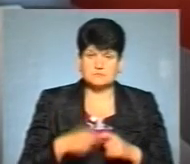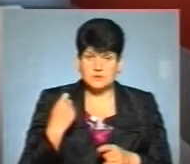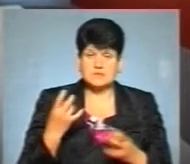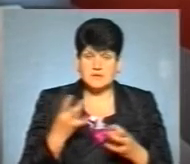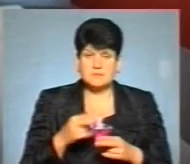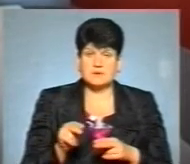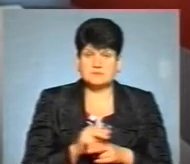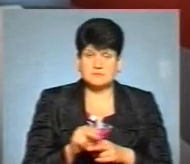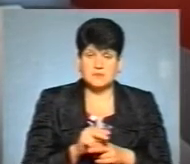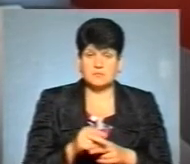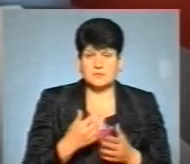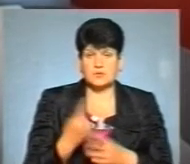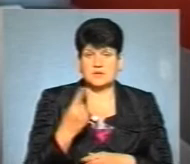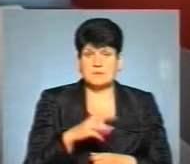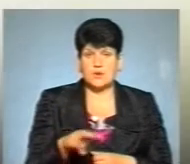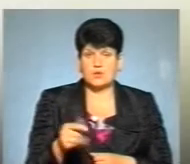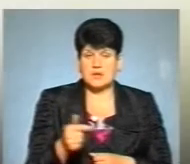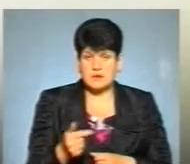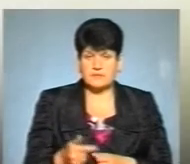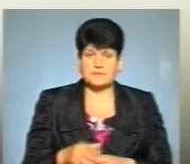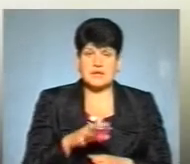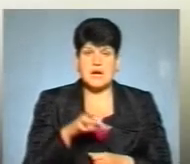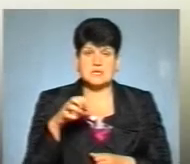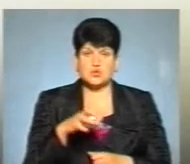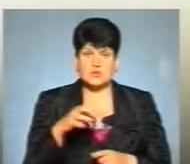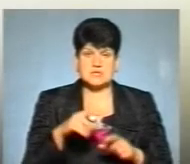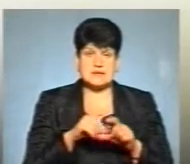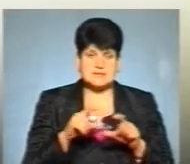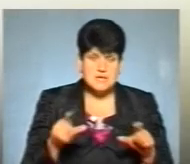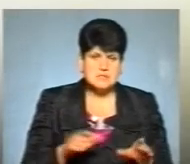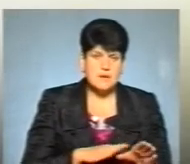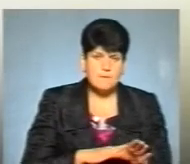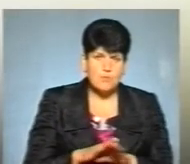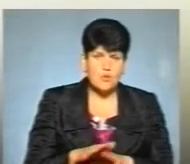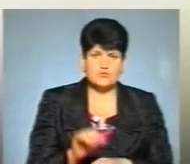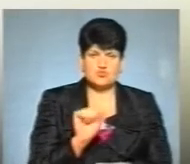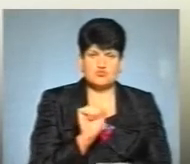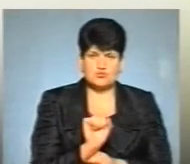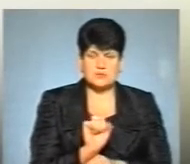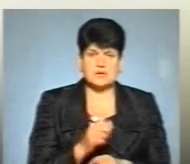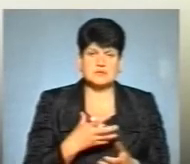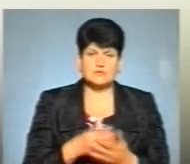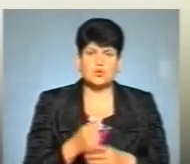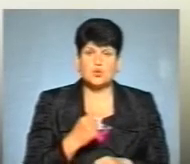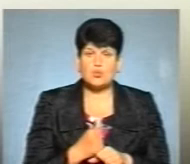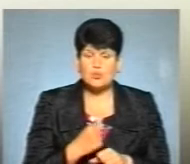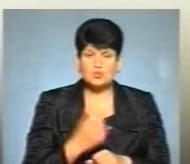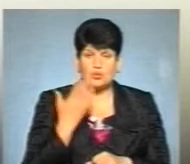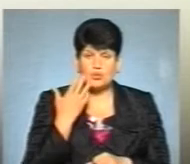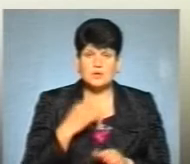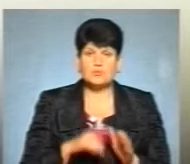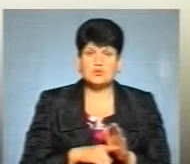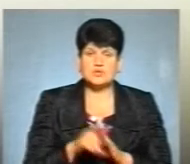відновлення, це біля мільйона гривень потрібно. Насосна станція повністю зупинила свою роботу, коли вже почався